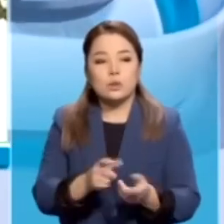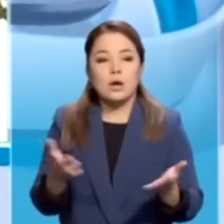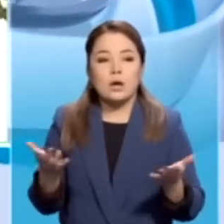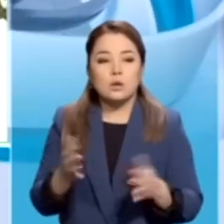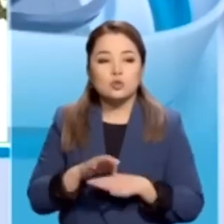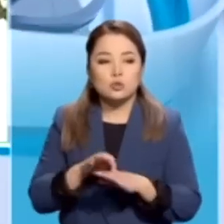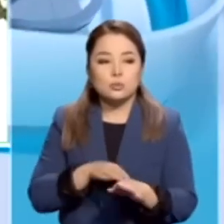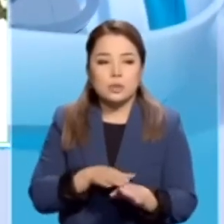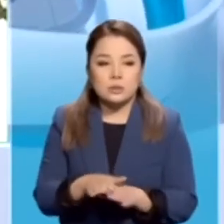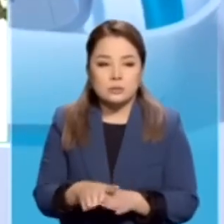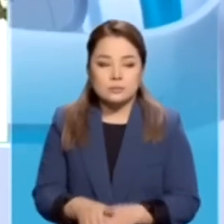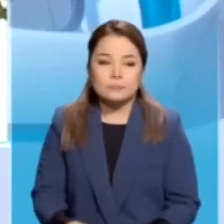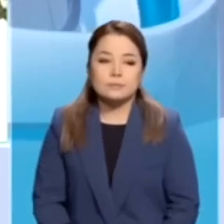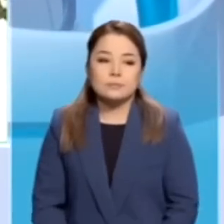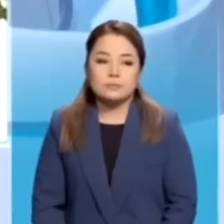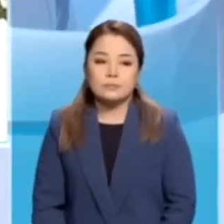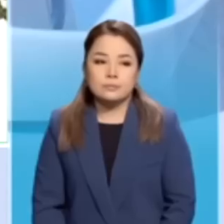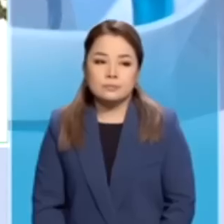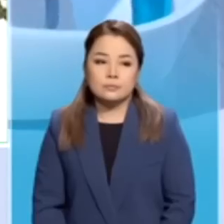жатыр?